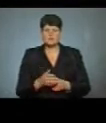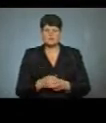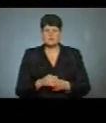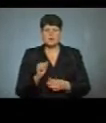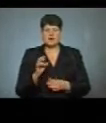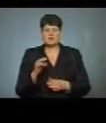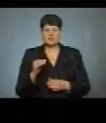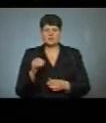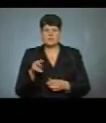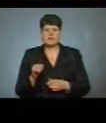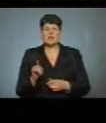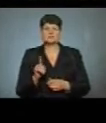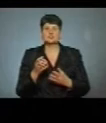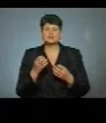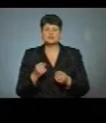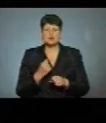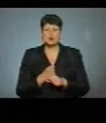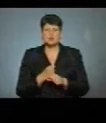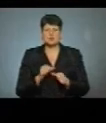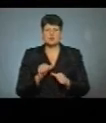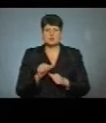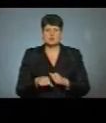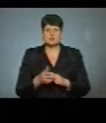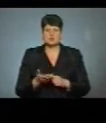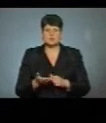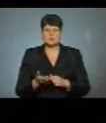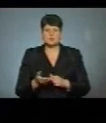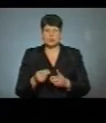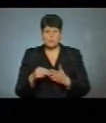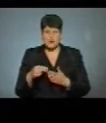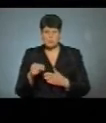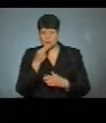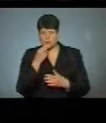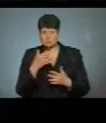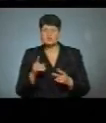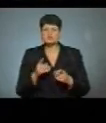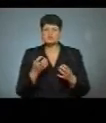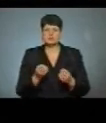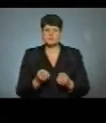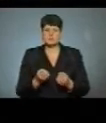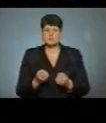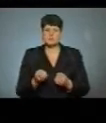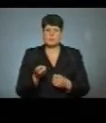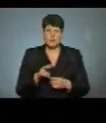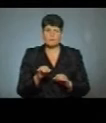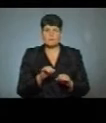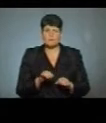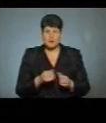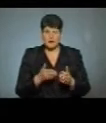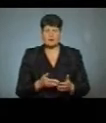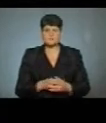А що саме ще роблять, окрім того, що продукти закуповують? Приходить, прибирає,